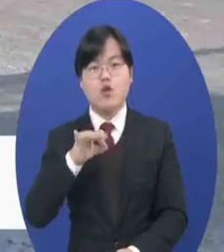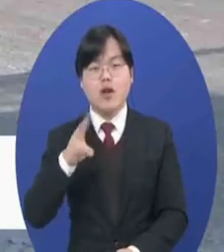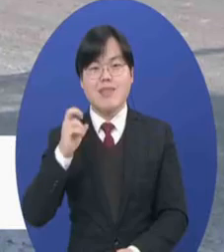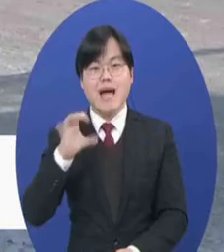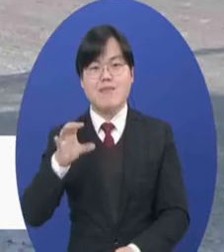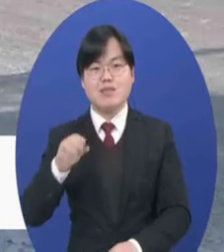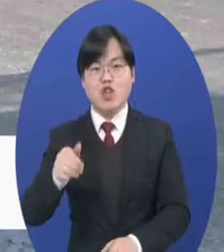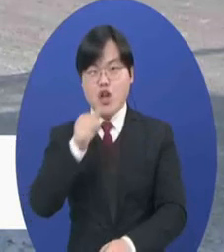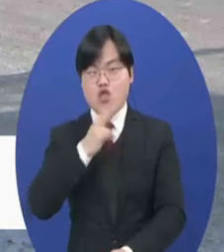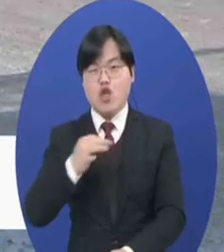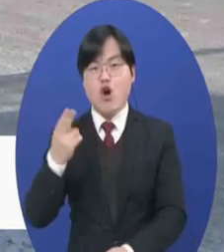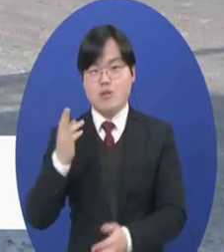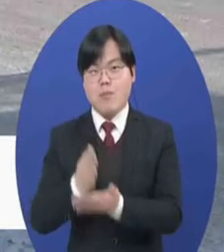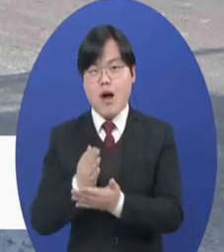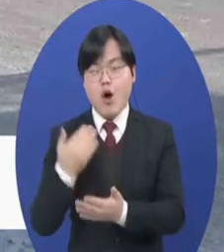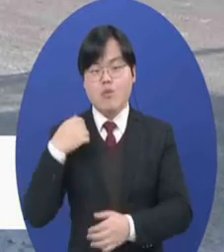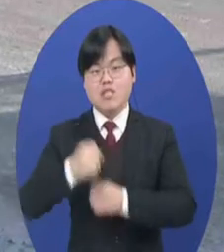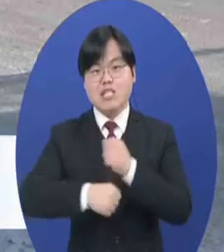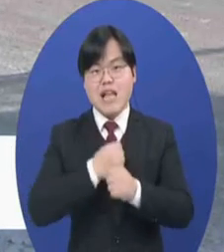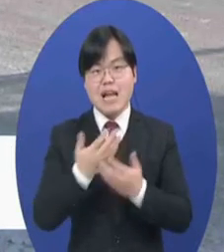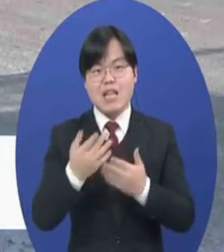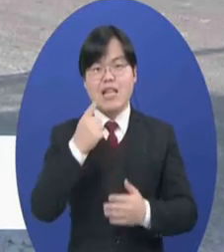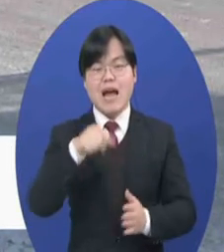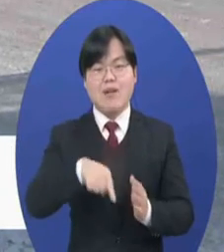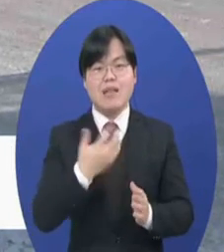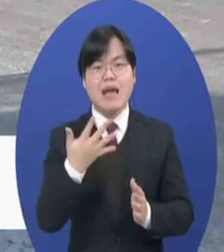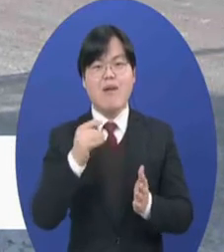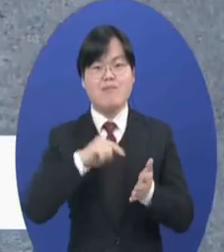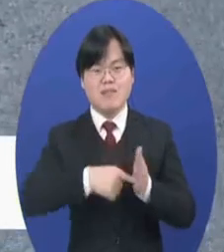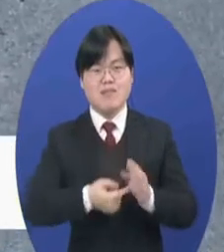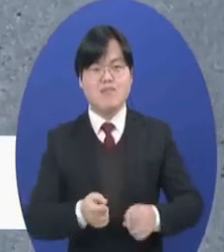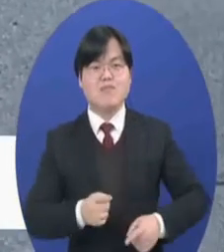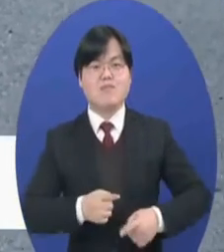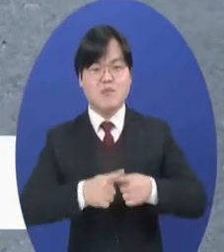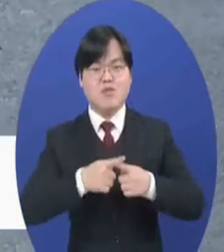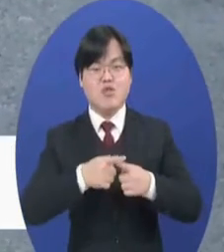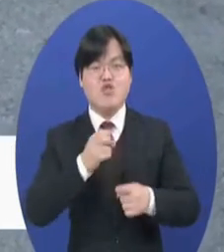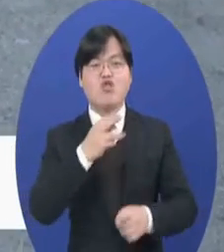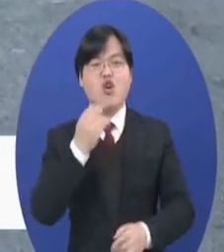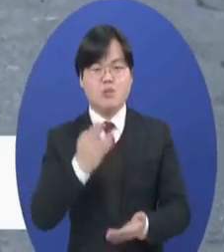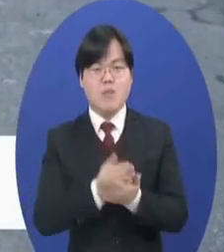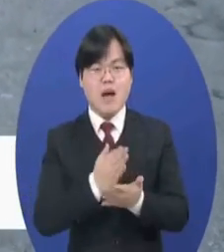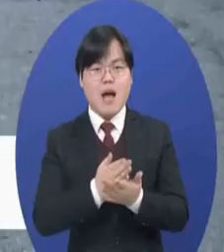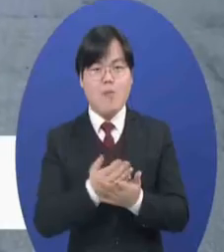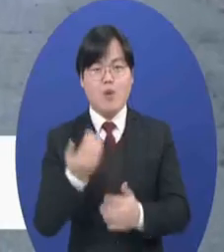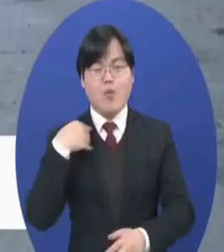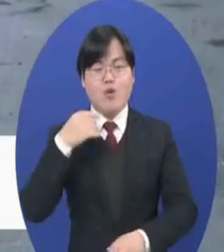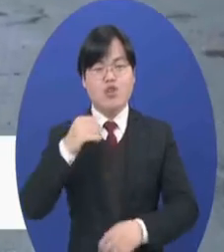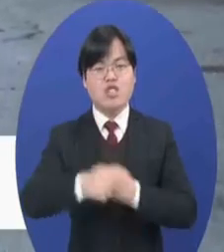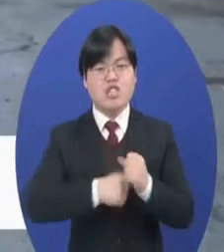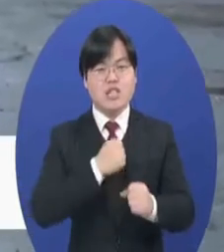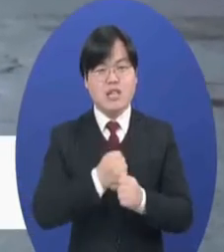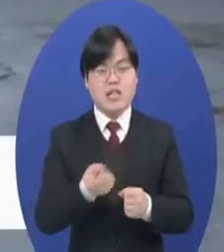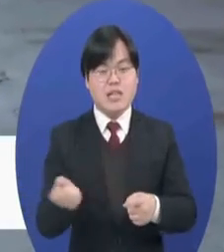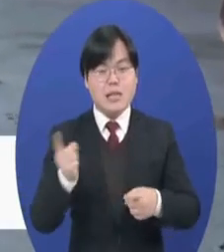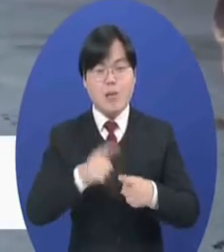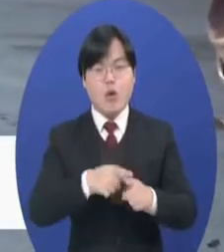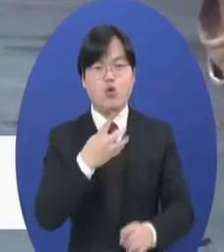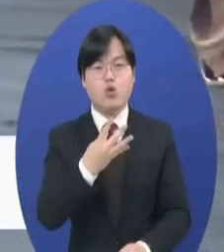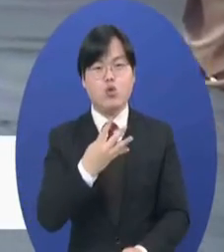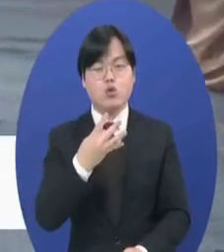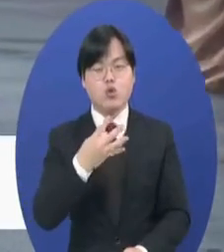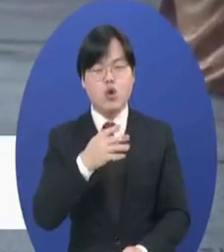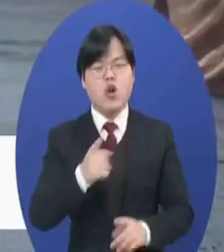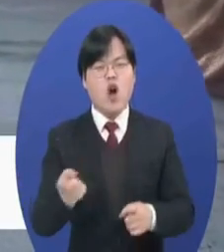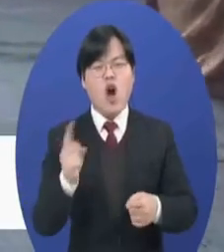бол өмнөх жилдээ харьцуулахад 1.5 дахин илүү нөөц юм. Үүн дээр нэмээд өнгөрсөн жилийн үлдэгдэл буюу 421 тонн давсыг нэмж тооцвол 2 дахин